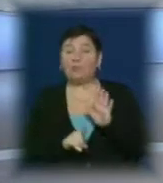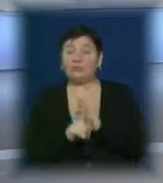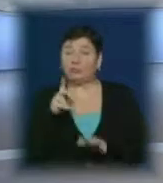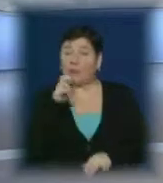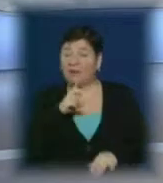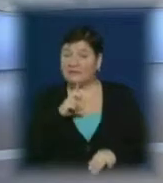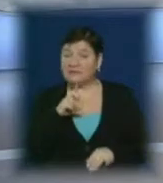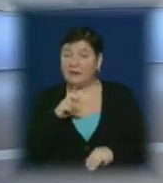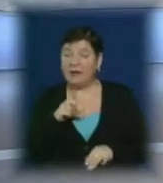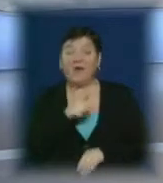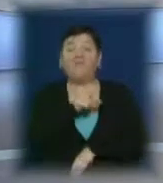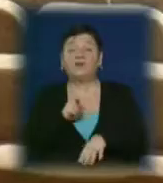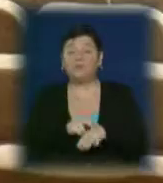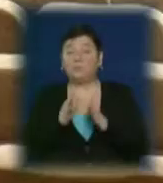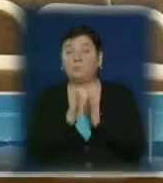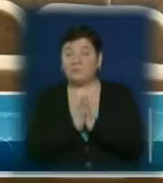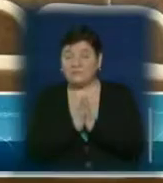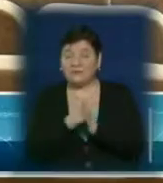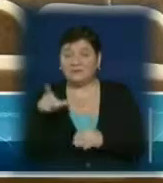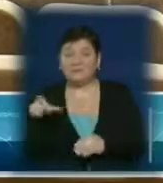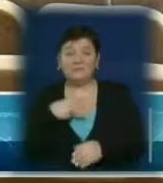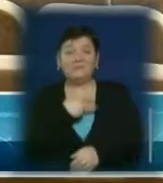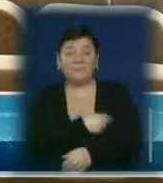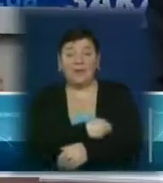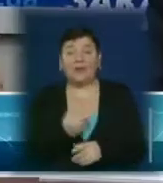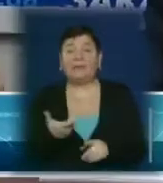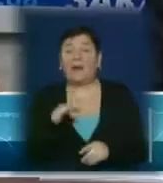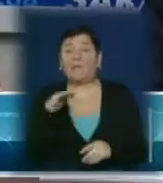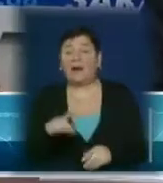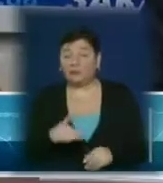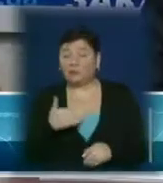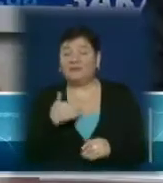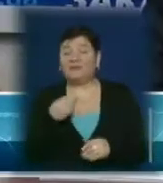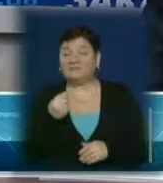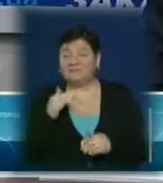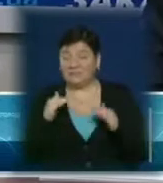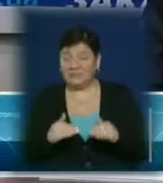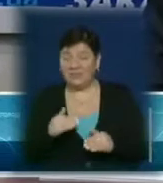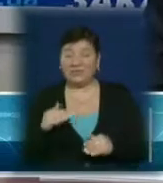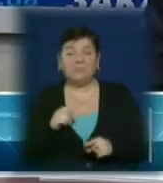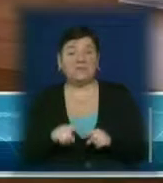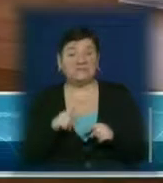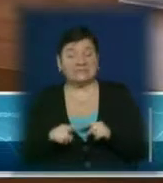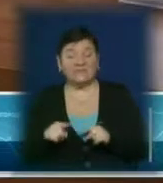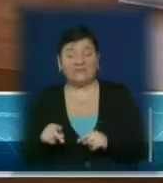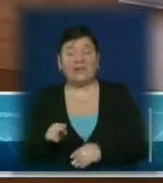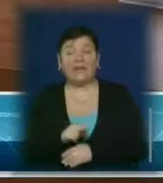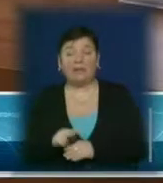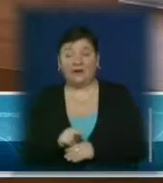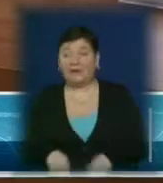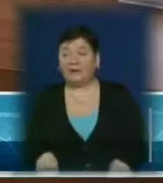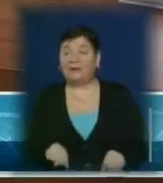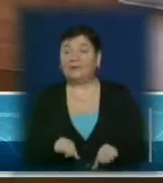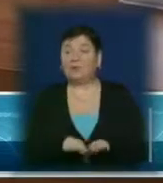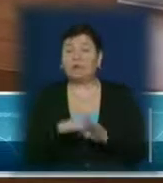Медики просять громадян вакцинуватися, адже вартість щеплення набагато нижча, ніж інтенсивне лікування. Також